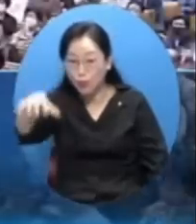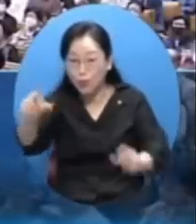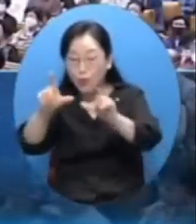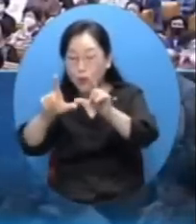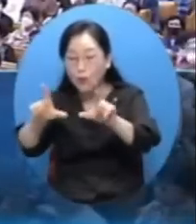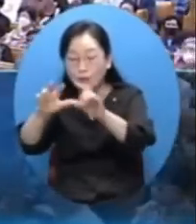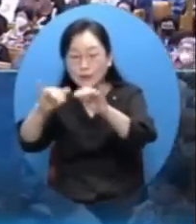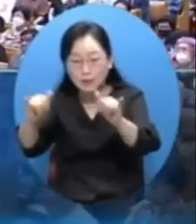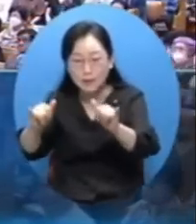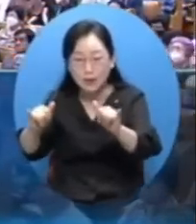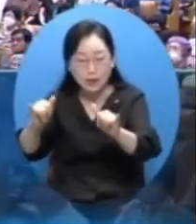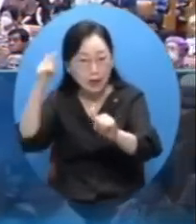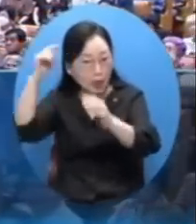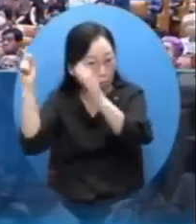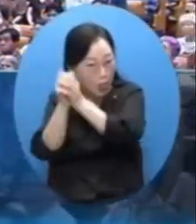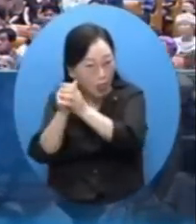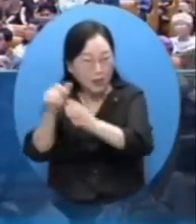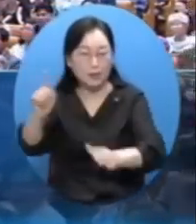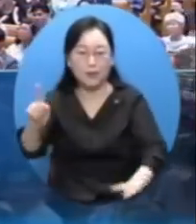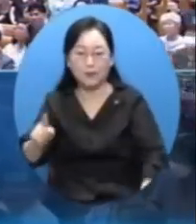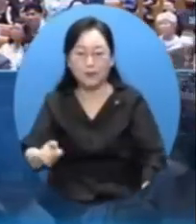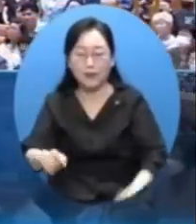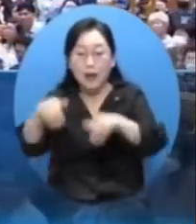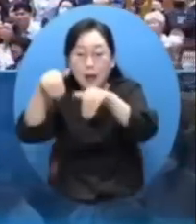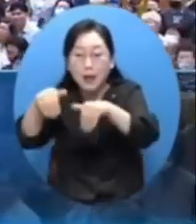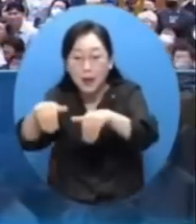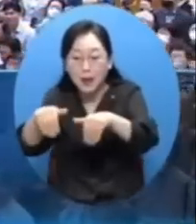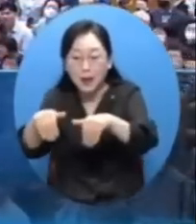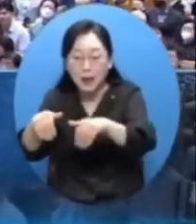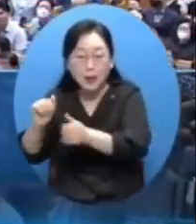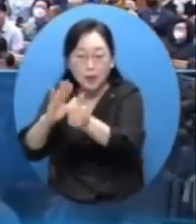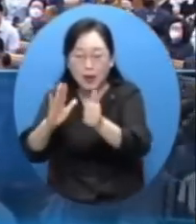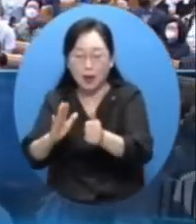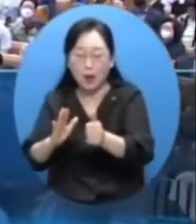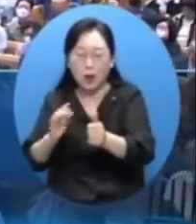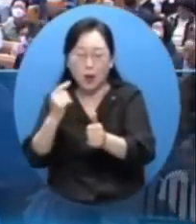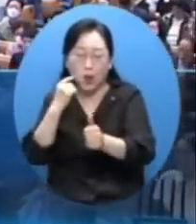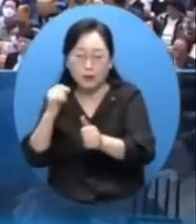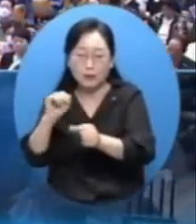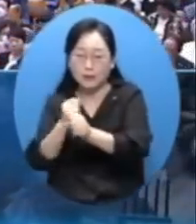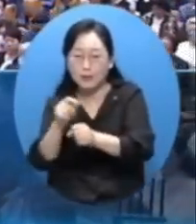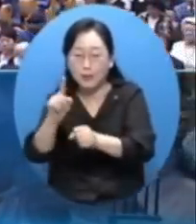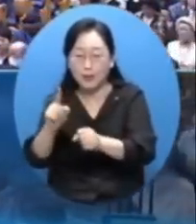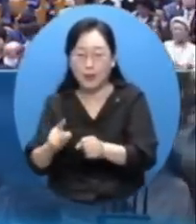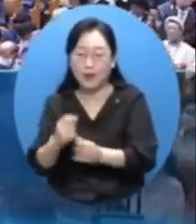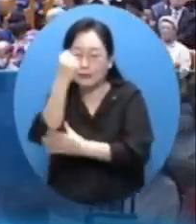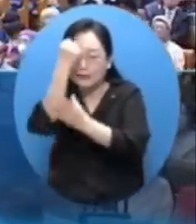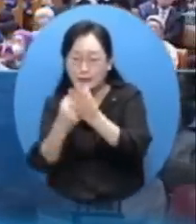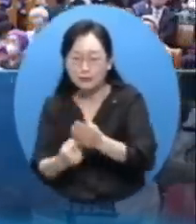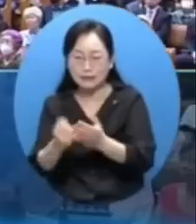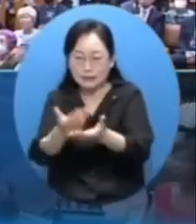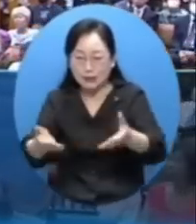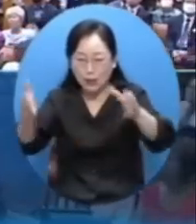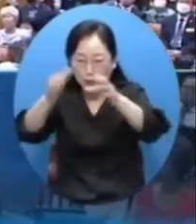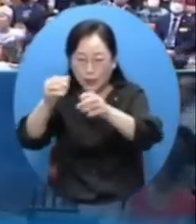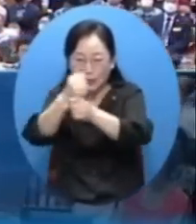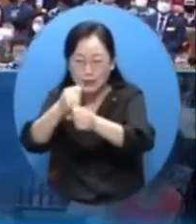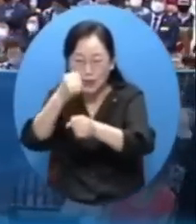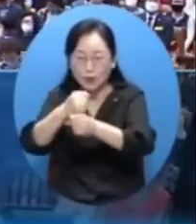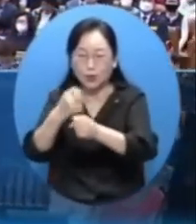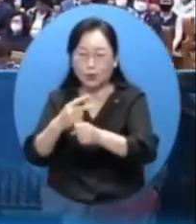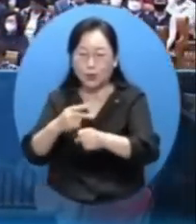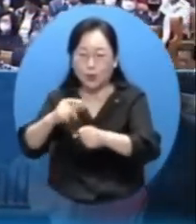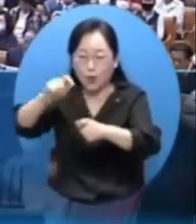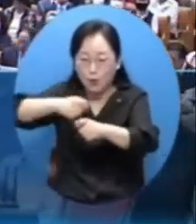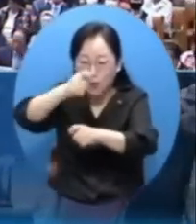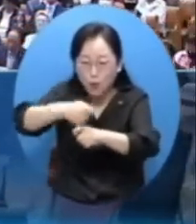일을 듣고 꾀를 내어 사신의 모양을 꾸미되 헤어진 전대와 헤어지고 찢어져서 기운 가죽